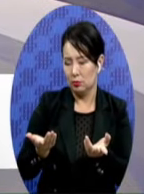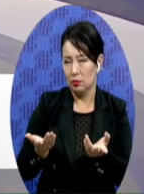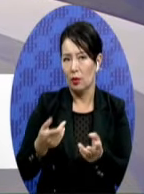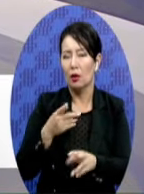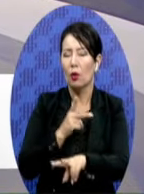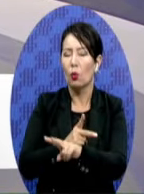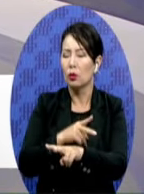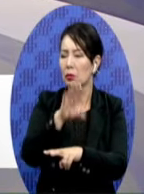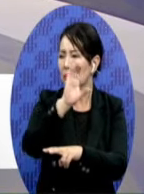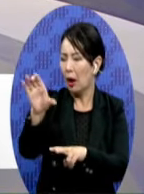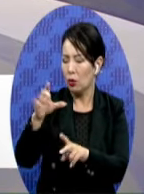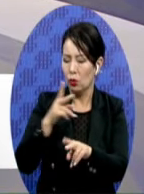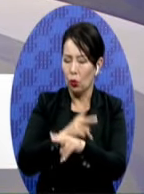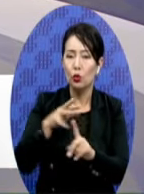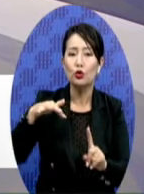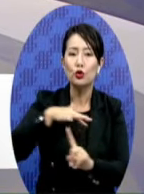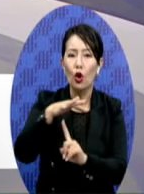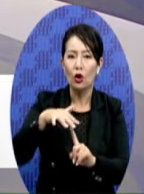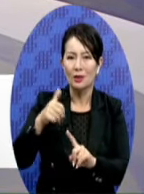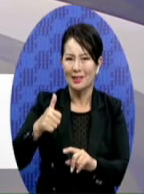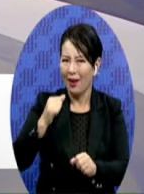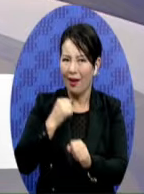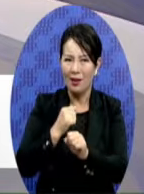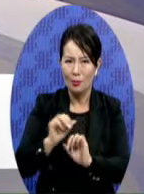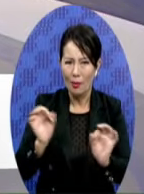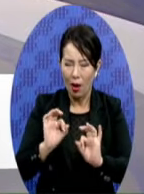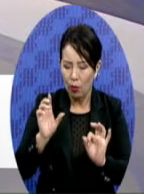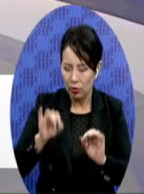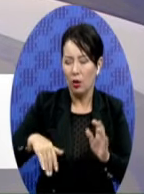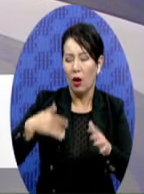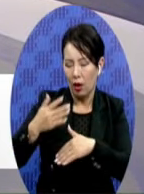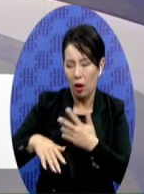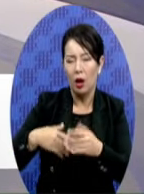эрхцүүн орчинд бол одоо маш сайн ажиллахгүй бол за энэ төрлийн